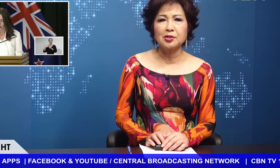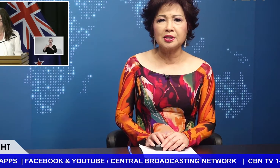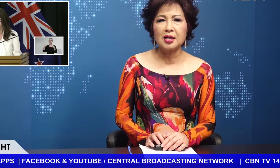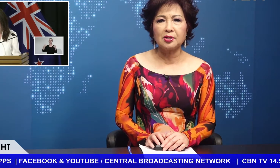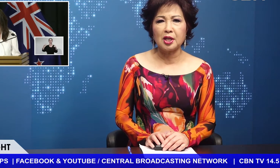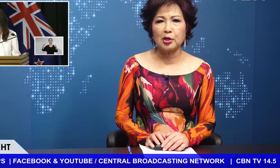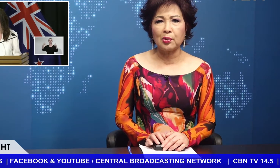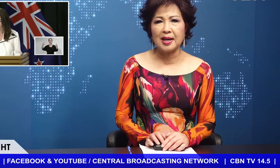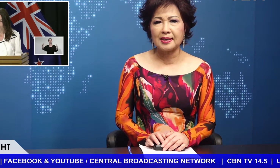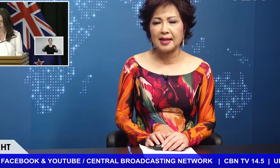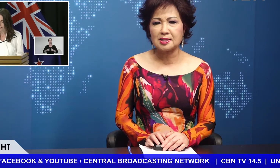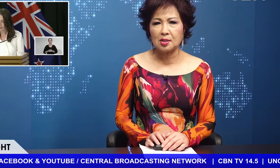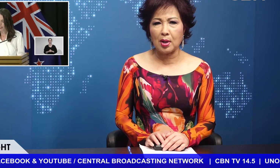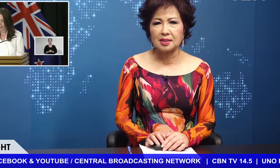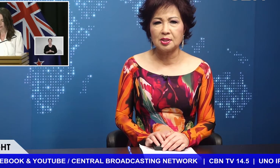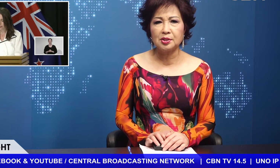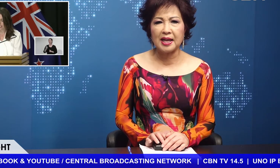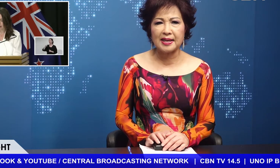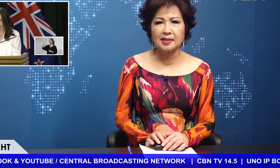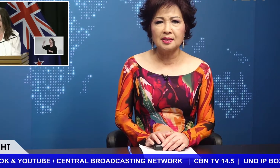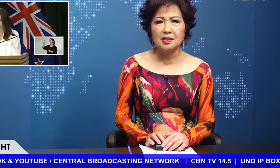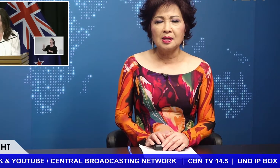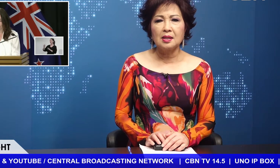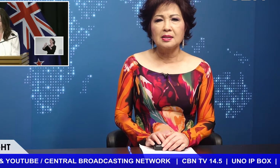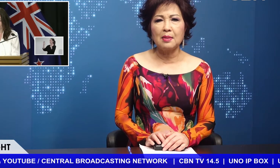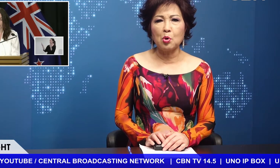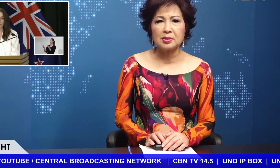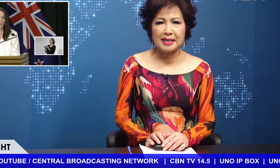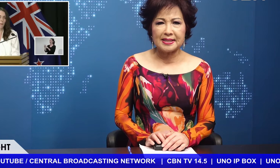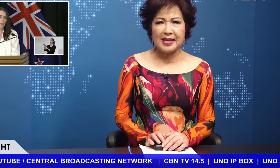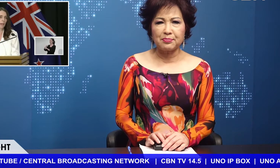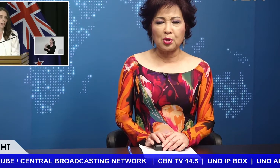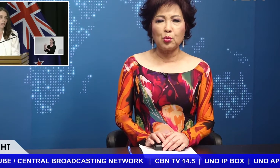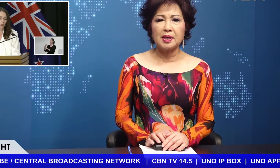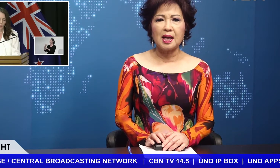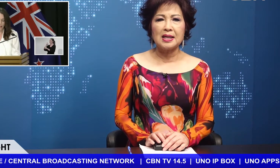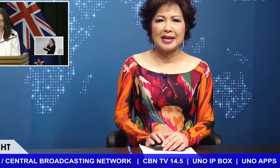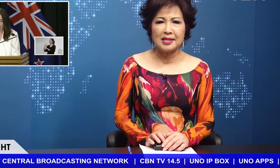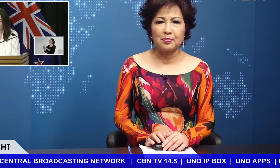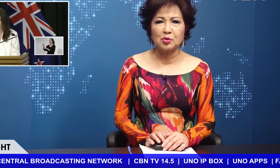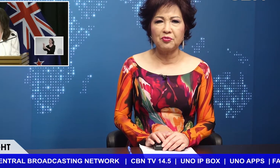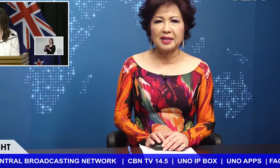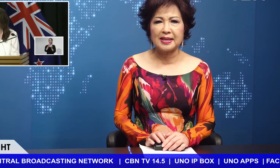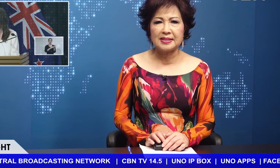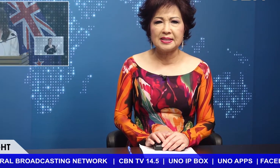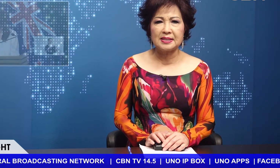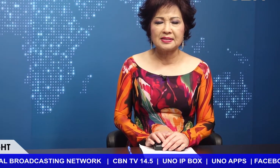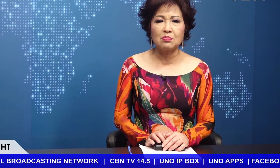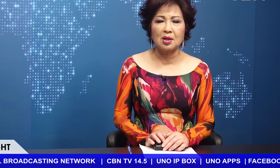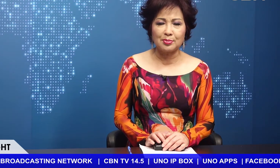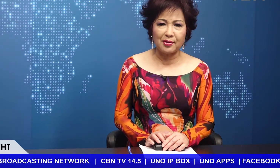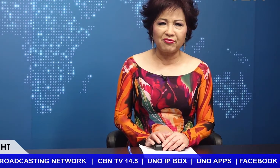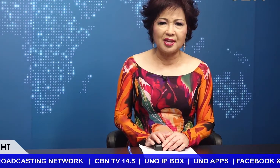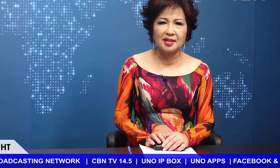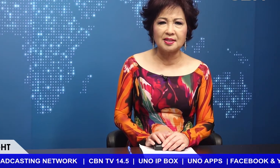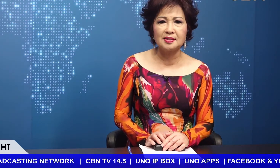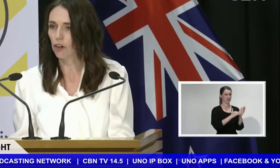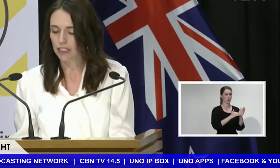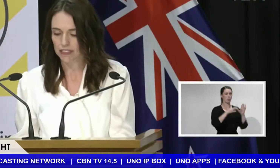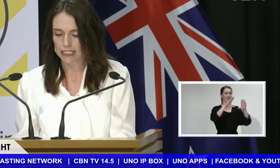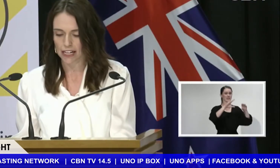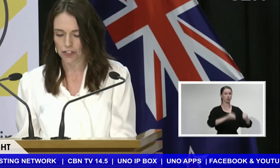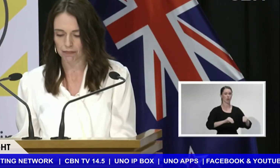để cho người dân có thể nối lại các sinh hoạt thường ngày, nhằm mục đích giảm thiểu nguy cơ lây nhiễm COVID-19 trong cộng đồng dân